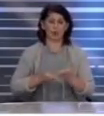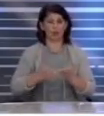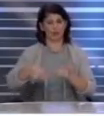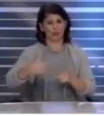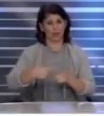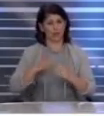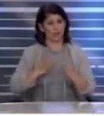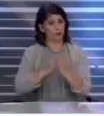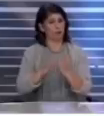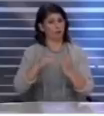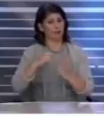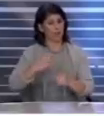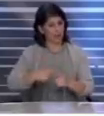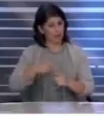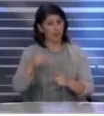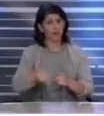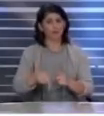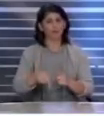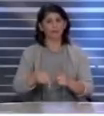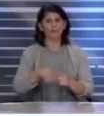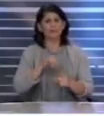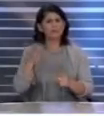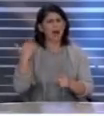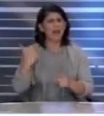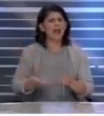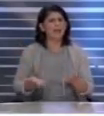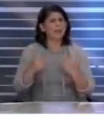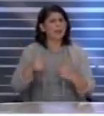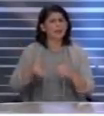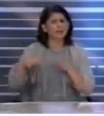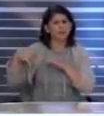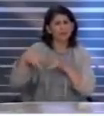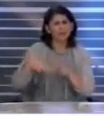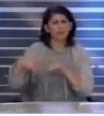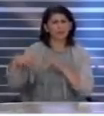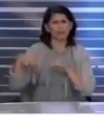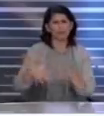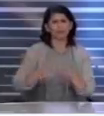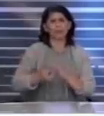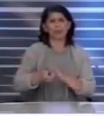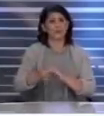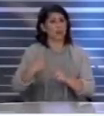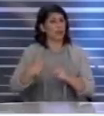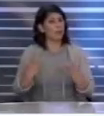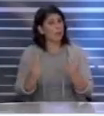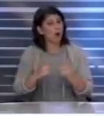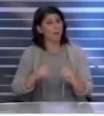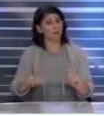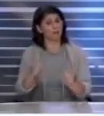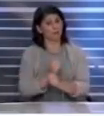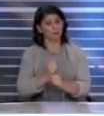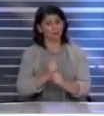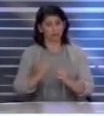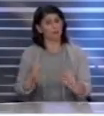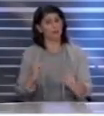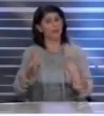για να αντιμετωπίσει η χώρα αυτή μια άνευ προηγουμένη ροή προσφύγων. Η Ελλάδα έκανε πολλά, ιδίως προκειμένου να διασφαλίσει την καλή